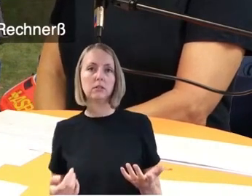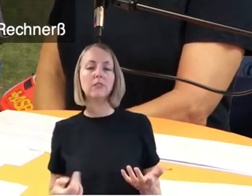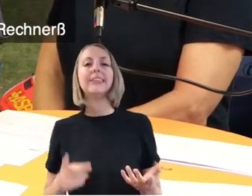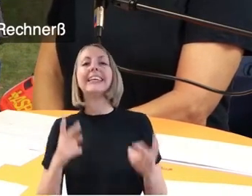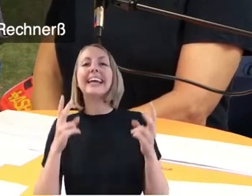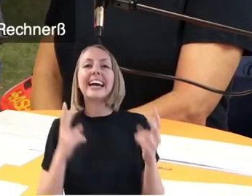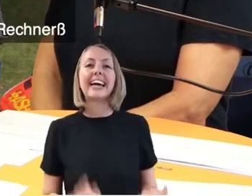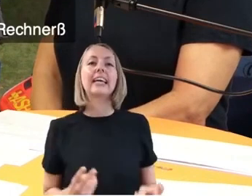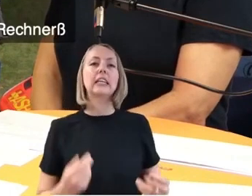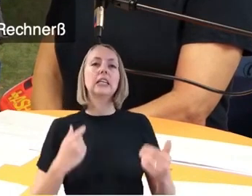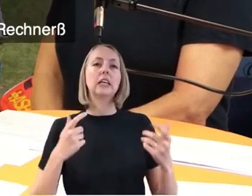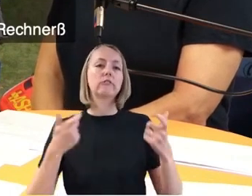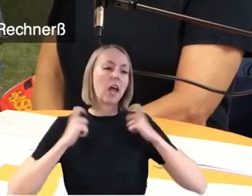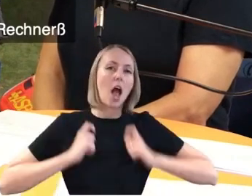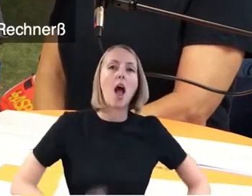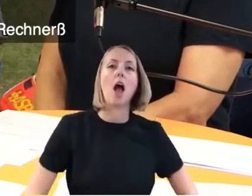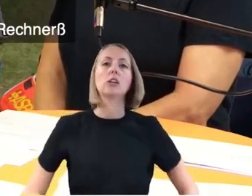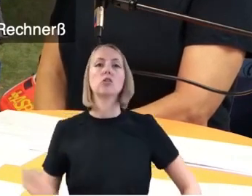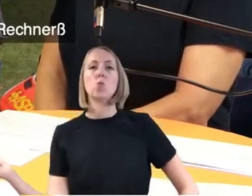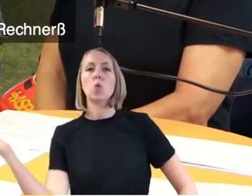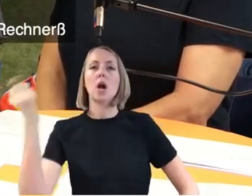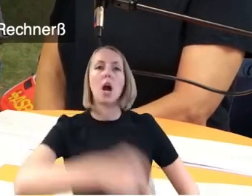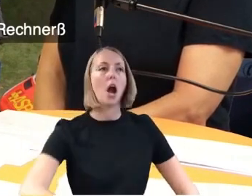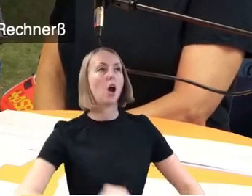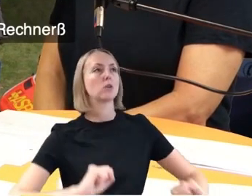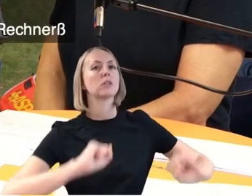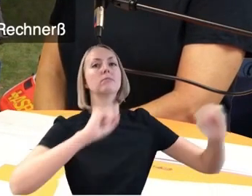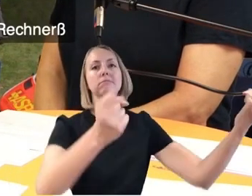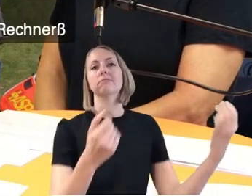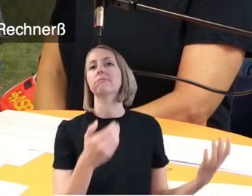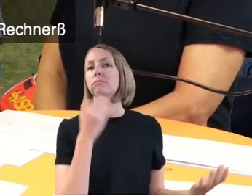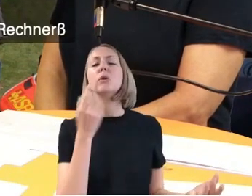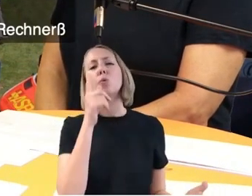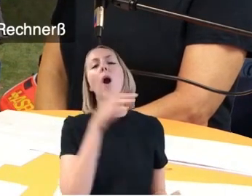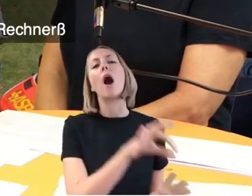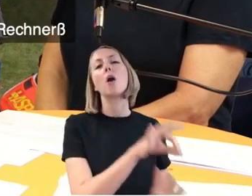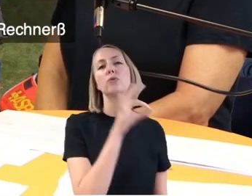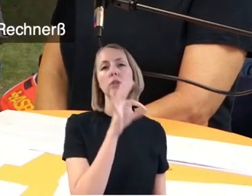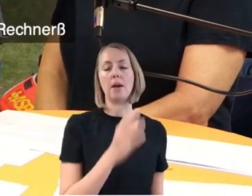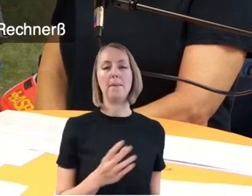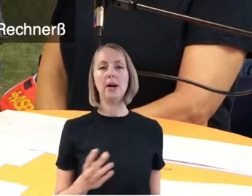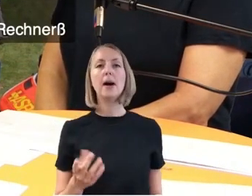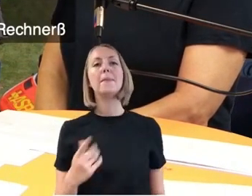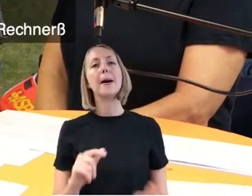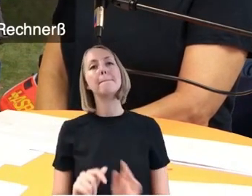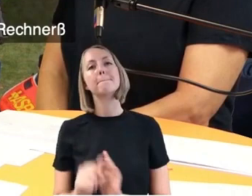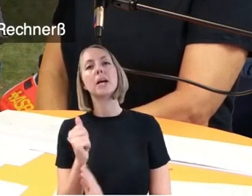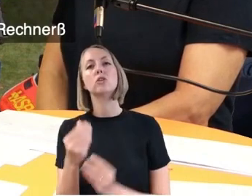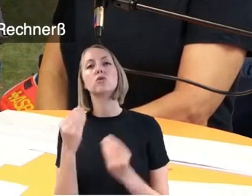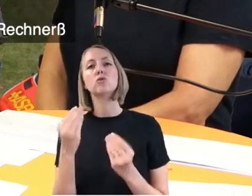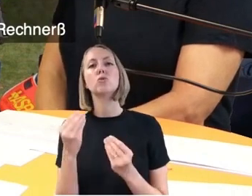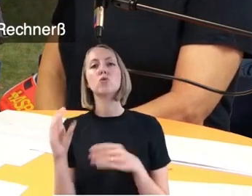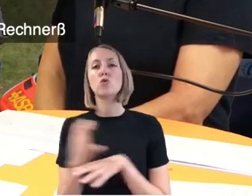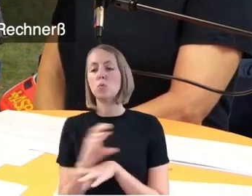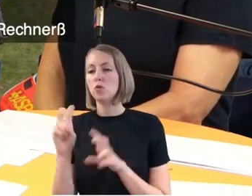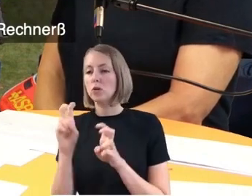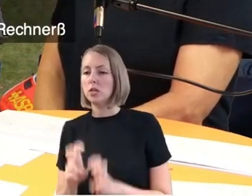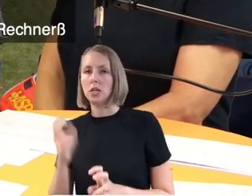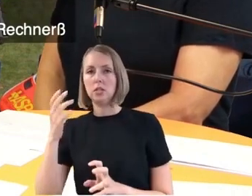aber der großteil der übung das sind einfach hunderte menschen die am rechner sitzen telefonieren